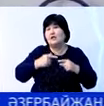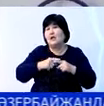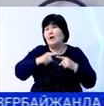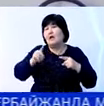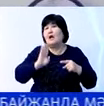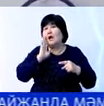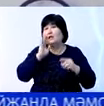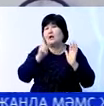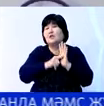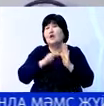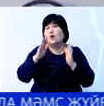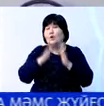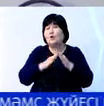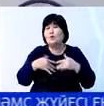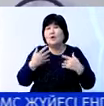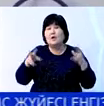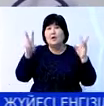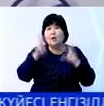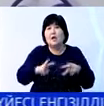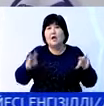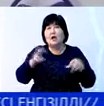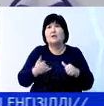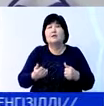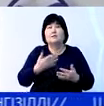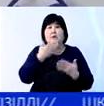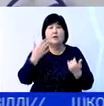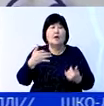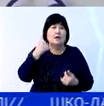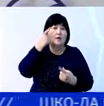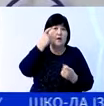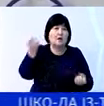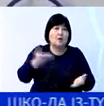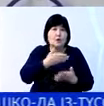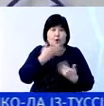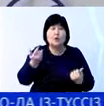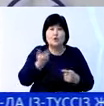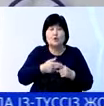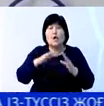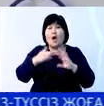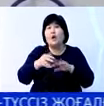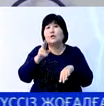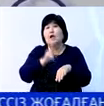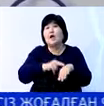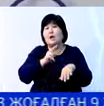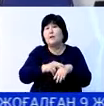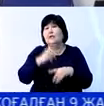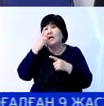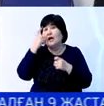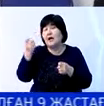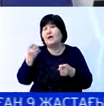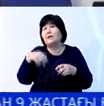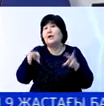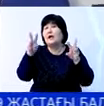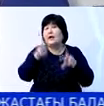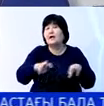дейін үйдегілер хабар ұшарсыз кеткесін, сиет шықпайды, я хабар жоқ. Сонан аудандық полиция бөліміне хабар беріп,